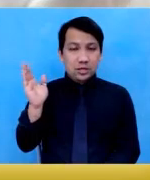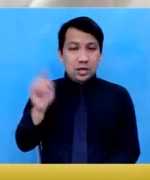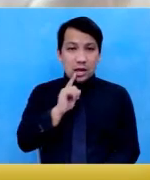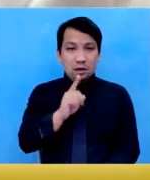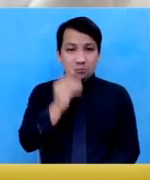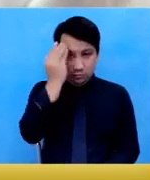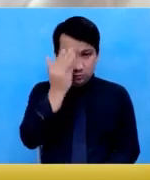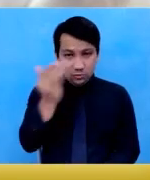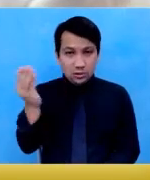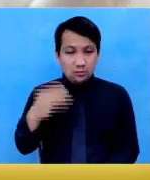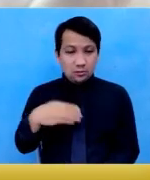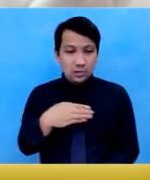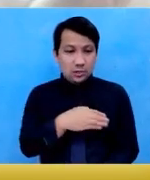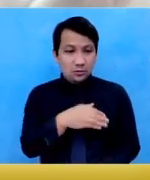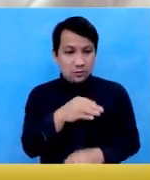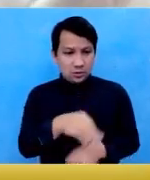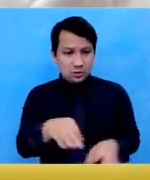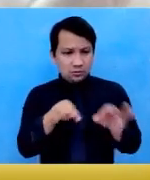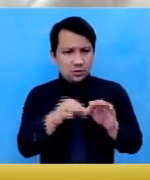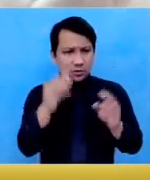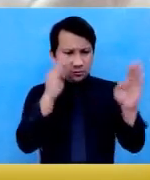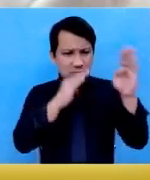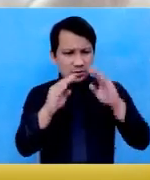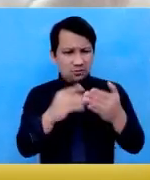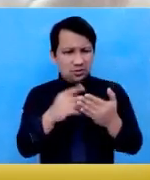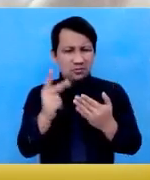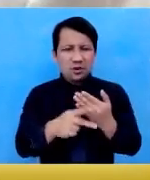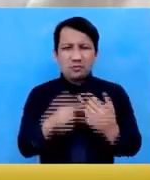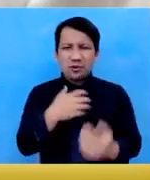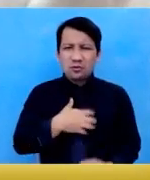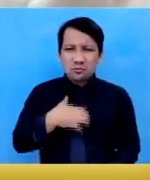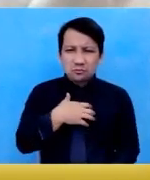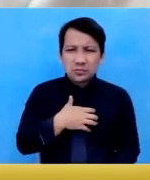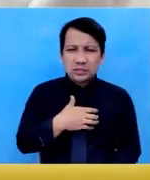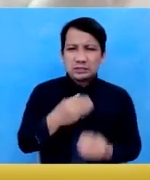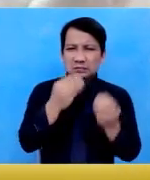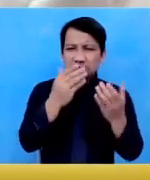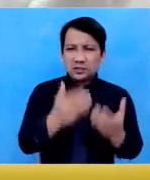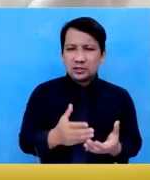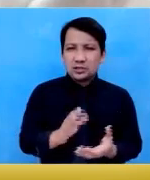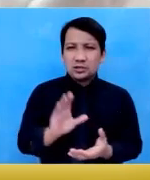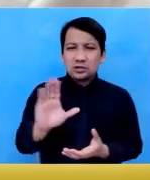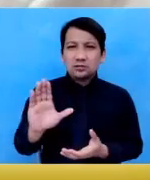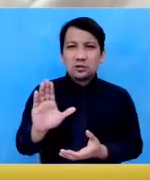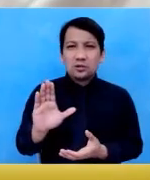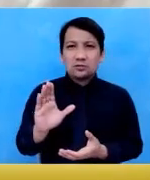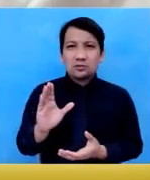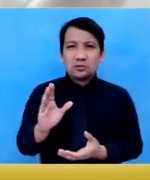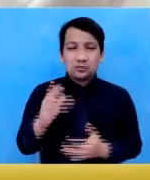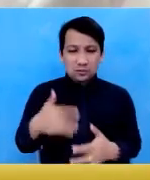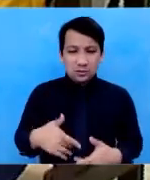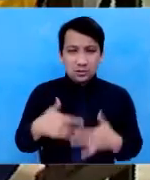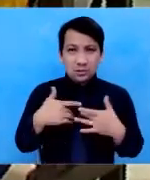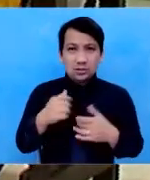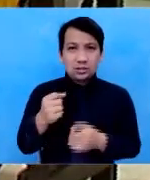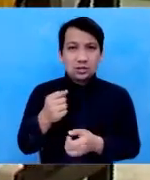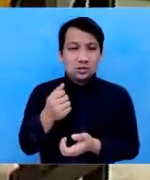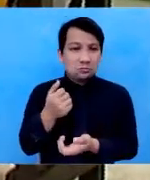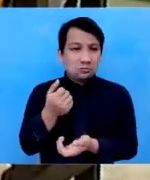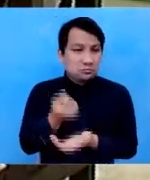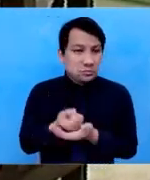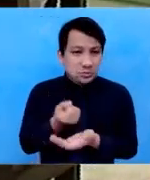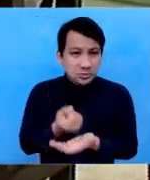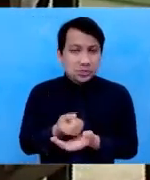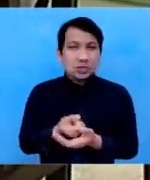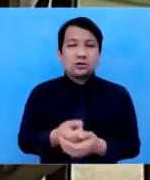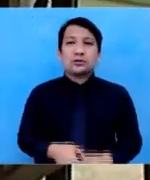senado, itong matagal ng clamor ng ating mga teachers para sa disente at nakabubuhay na sweldo. Nauna nang